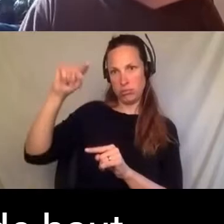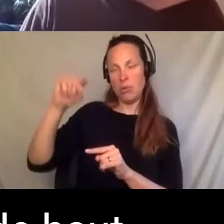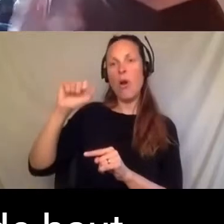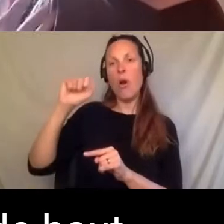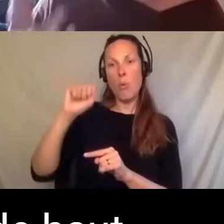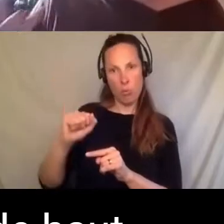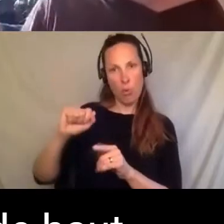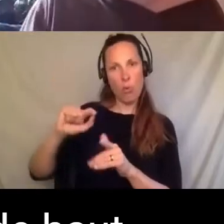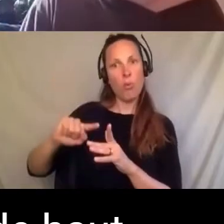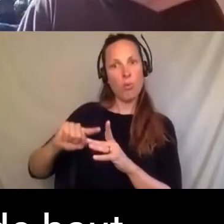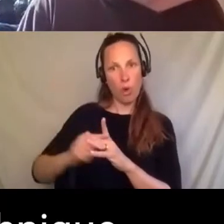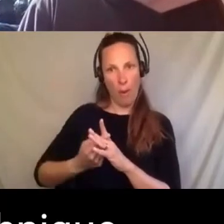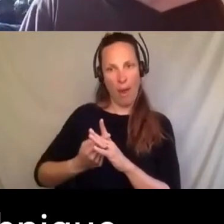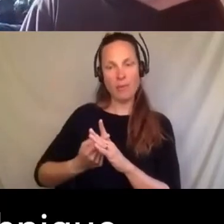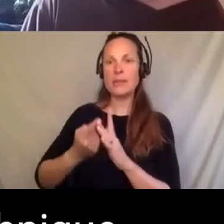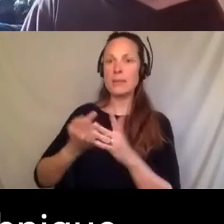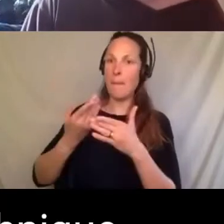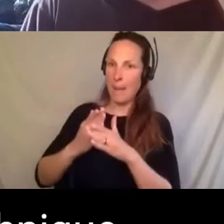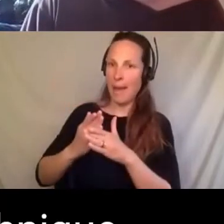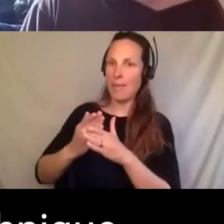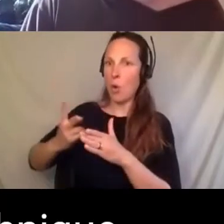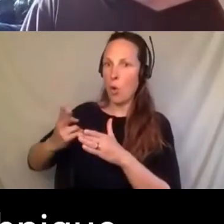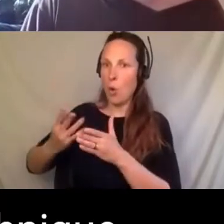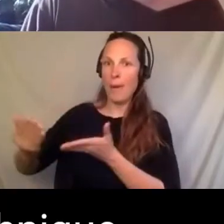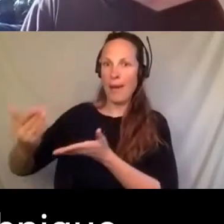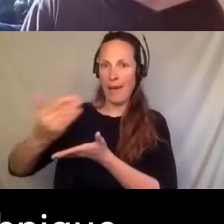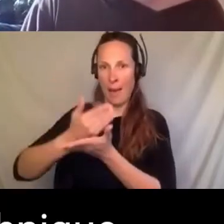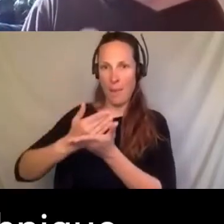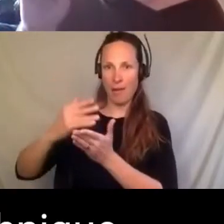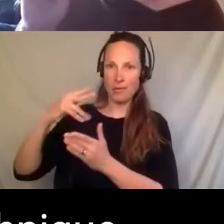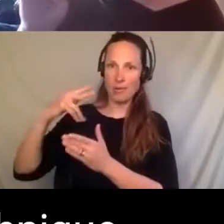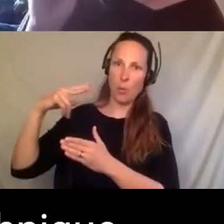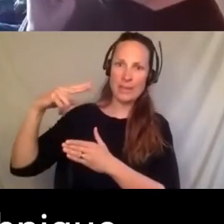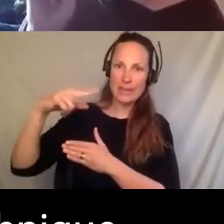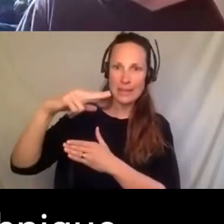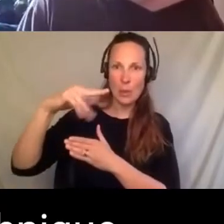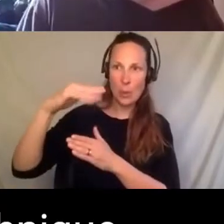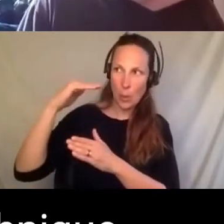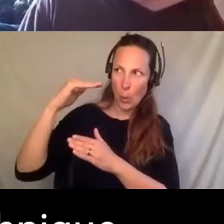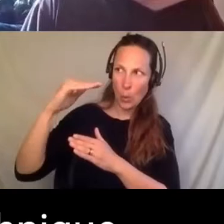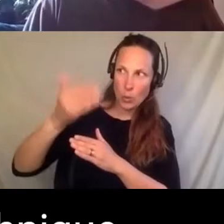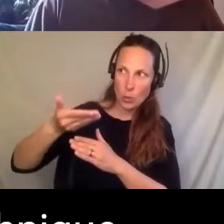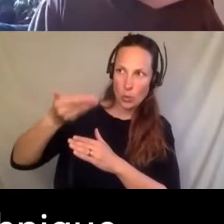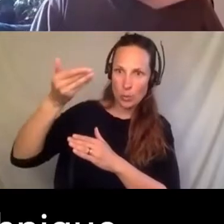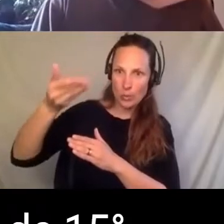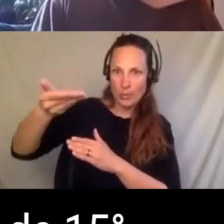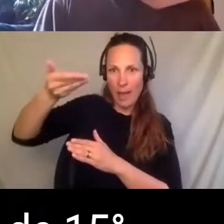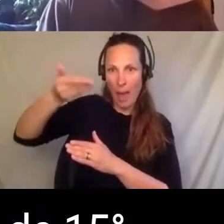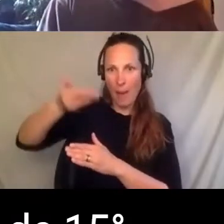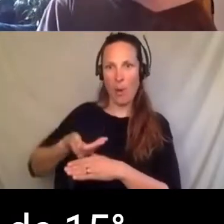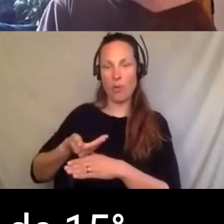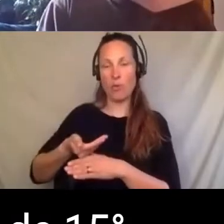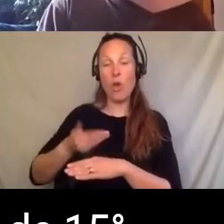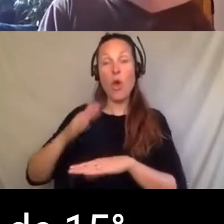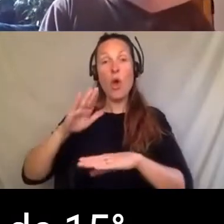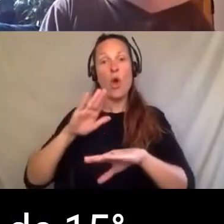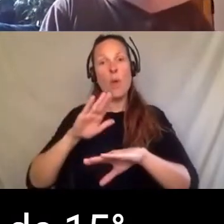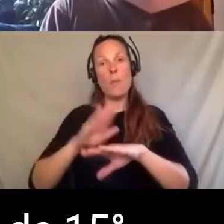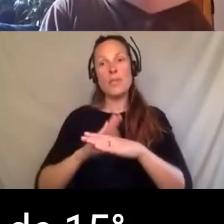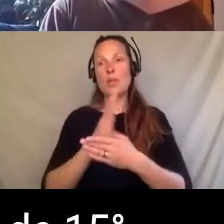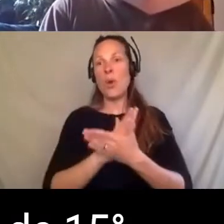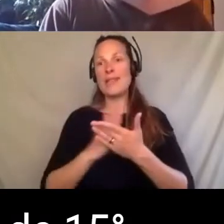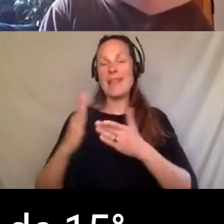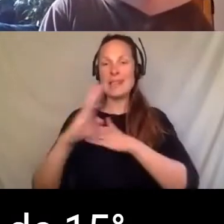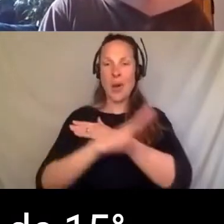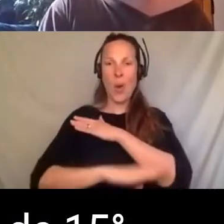pouvez commencer à récolter. Alors, c'est là qu'on va utiliser la petite technique, prendre un ciseau et couper juste le dessus. Puis, à l'automne, lorsqu'il